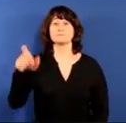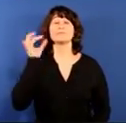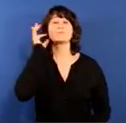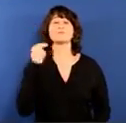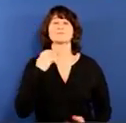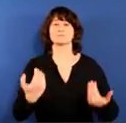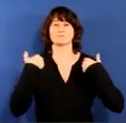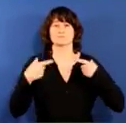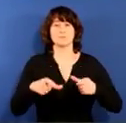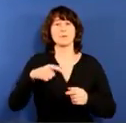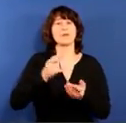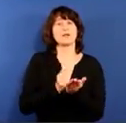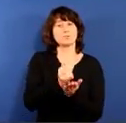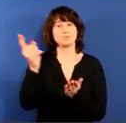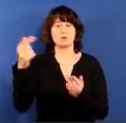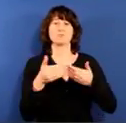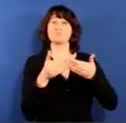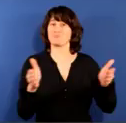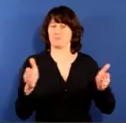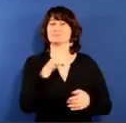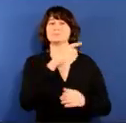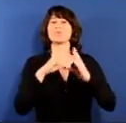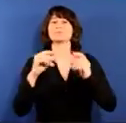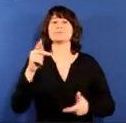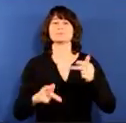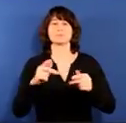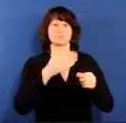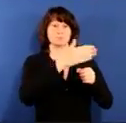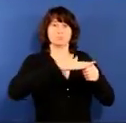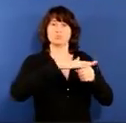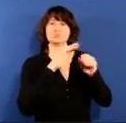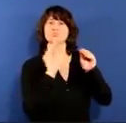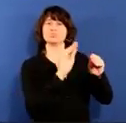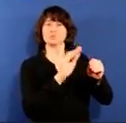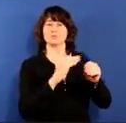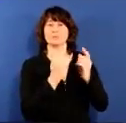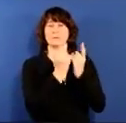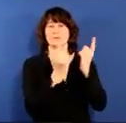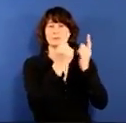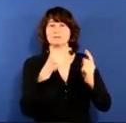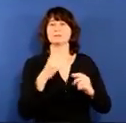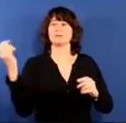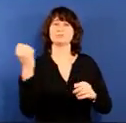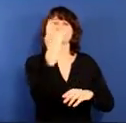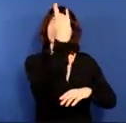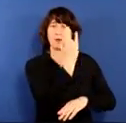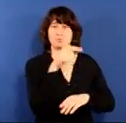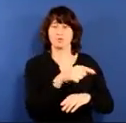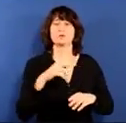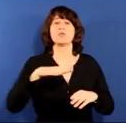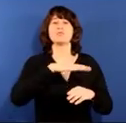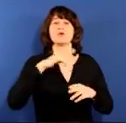ditu zuhaitzen, basoen eta bertako espezien balioa ezagutzera ematea helburu duen jarduera didaktiko